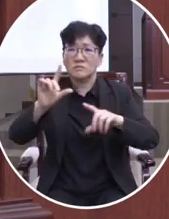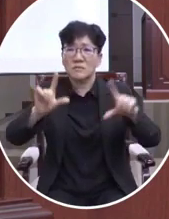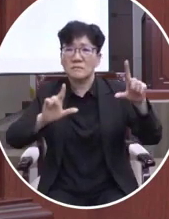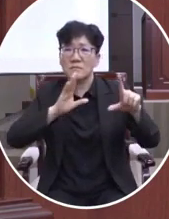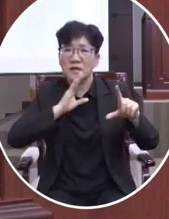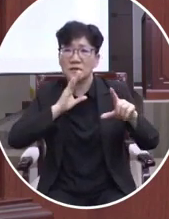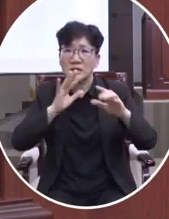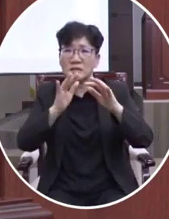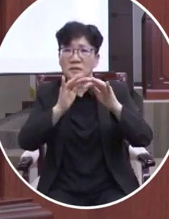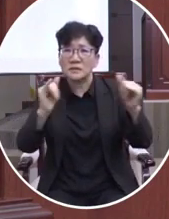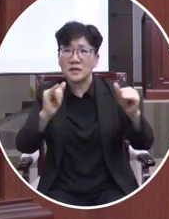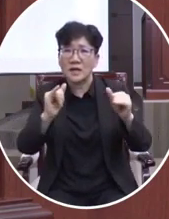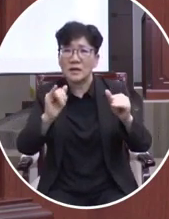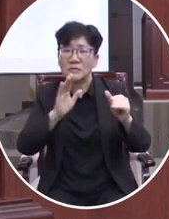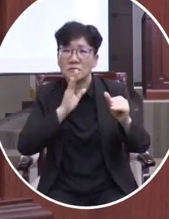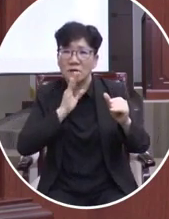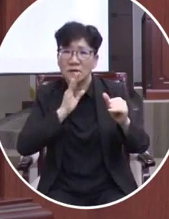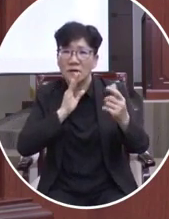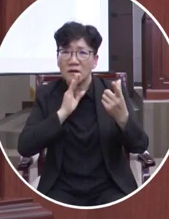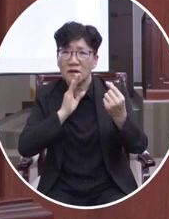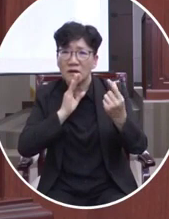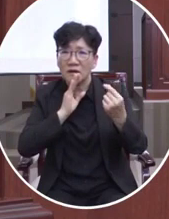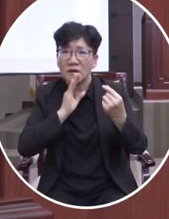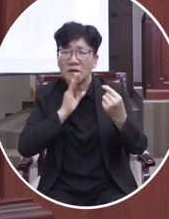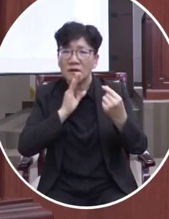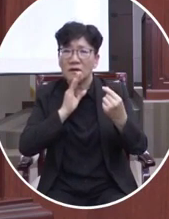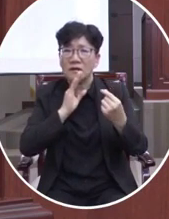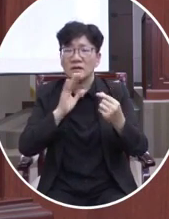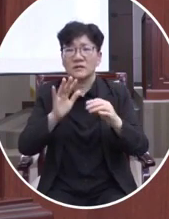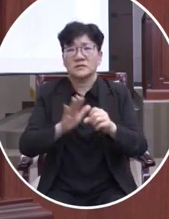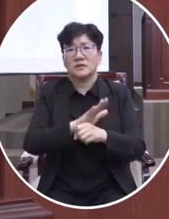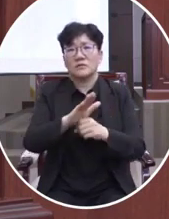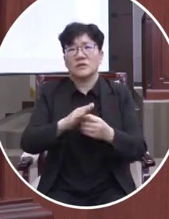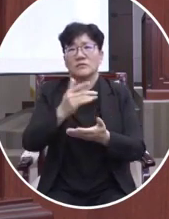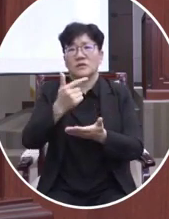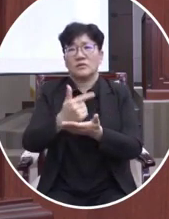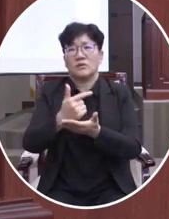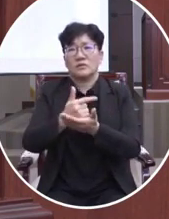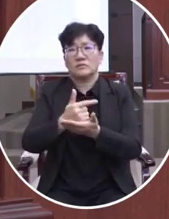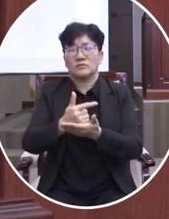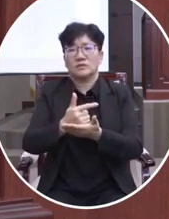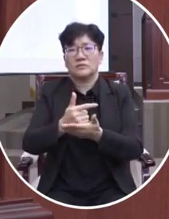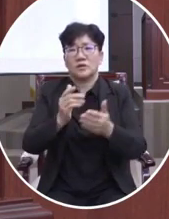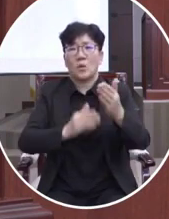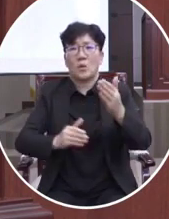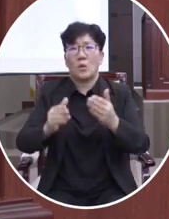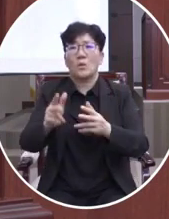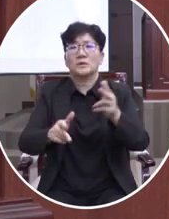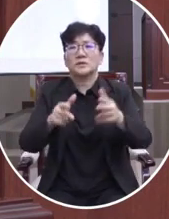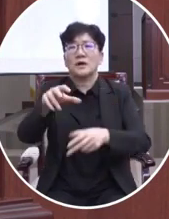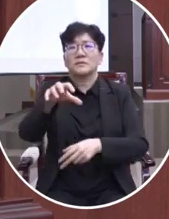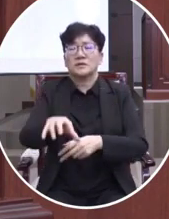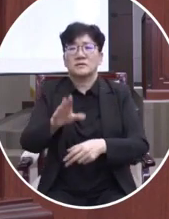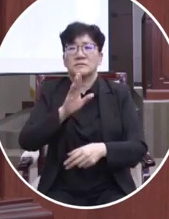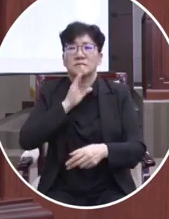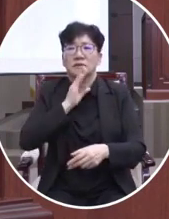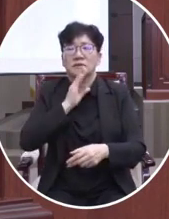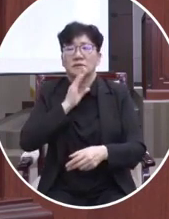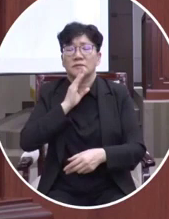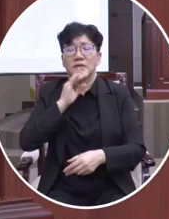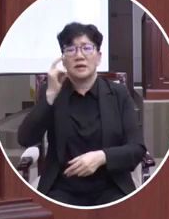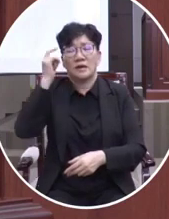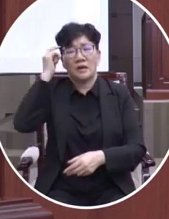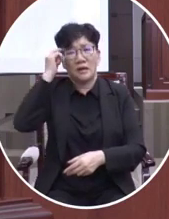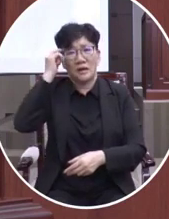사람 취급을 하고 있는 현장이 만나 사랑하는 우리 노원구의 공공사업장이 맞는가 준우는 의심하지